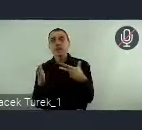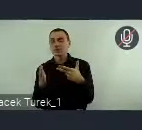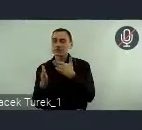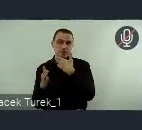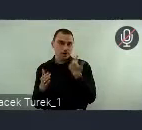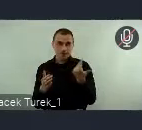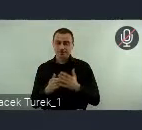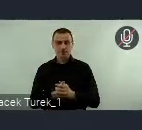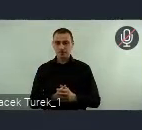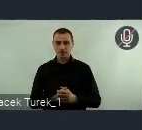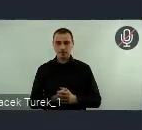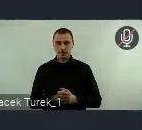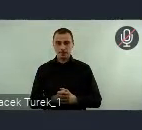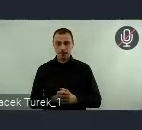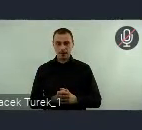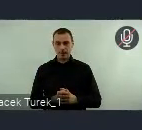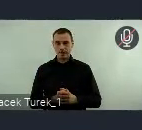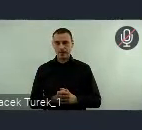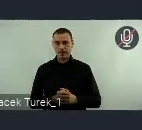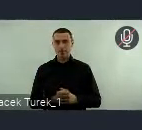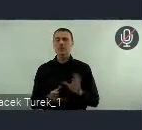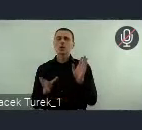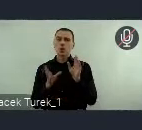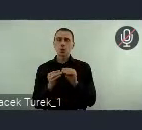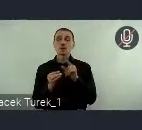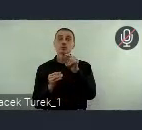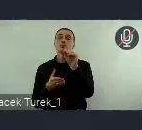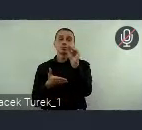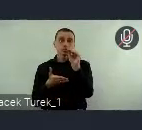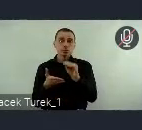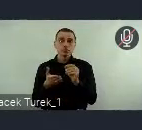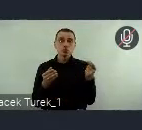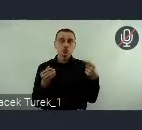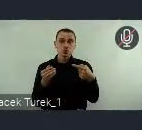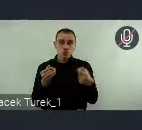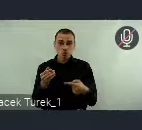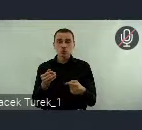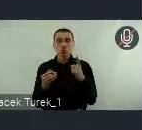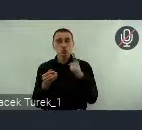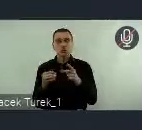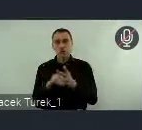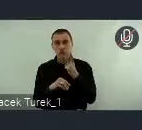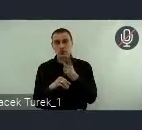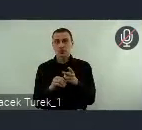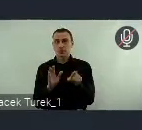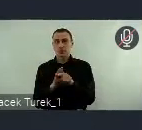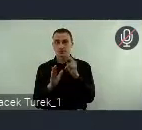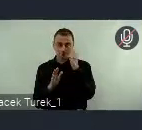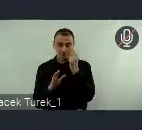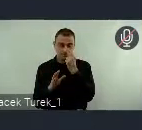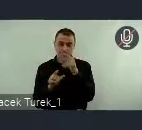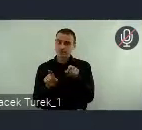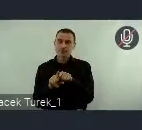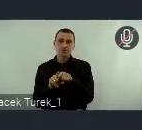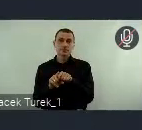taki jest taki jest ograniczenie ale tak treści którą umieszczać je w internecie muszą być dostępne nawet jeśli portal na którym umieszczać